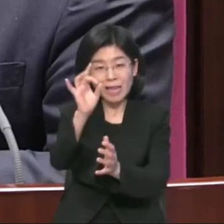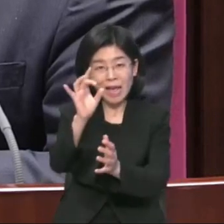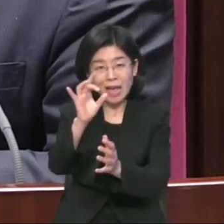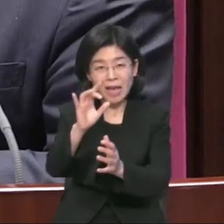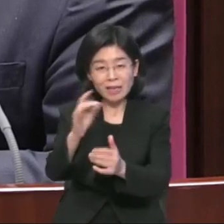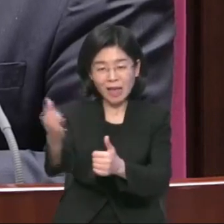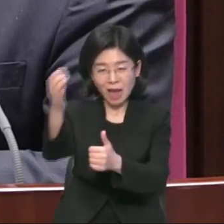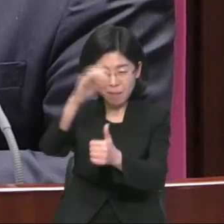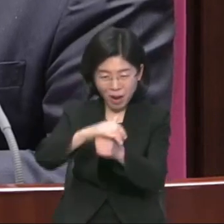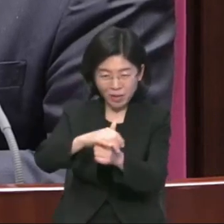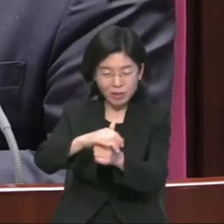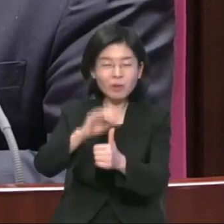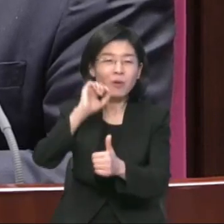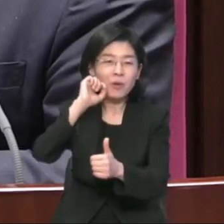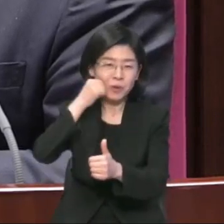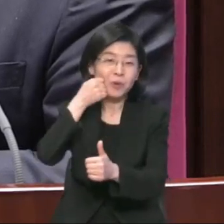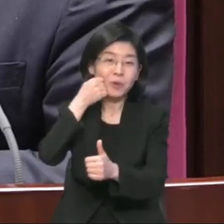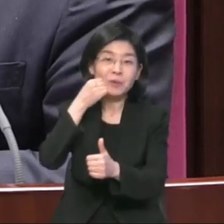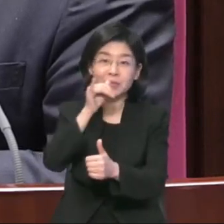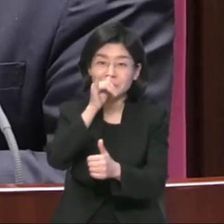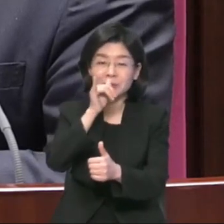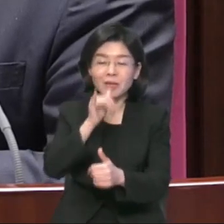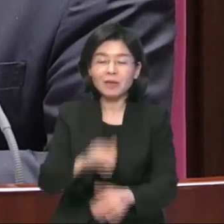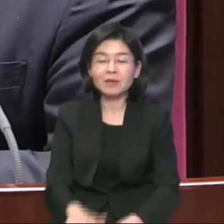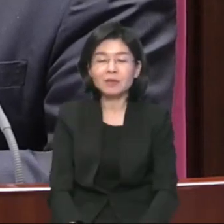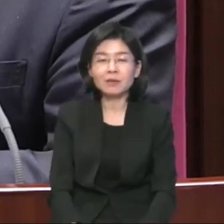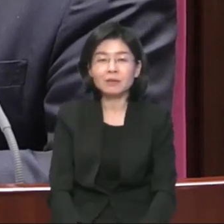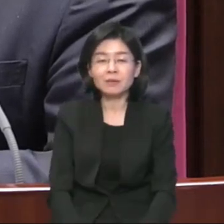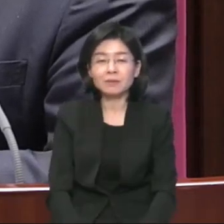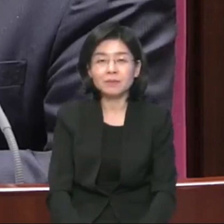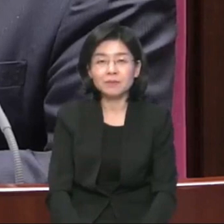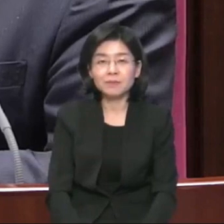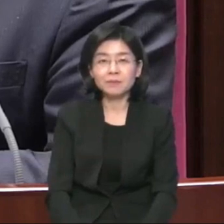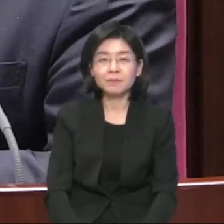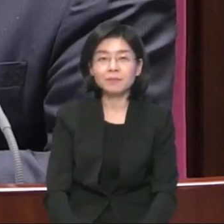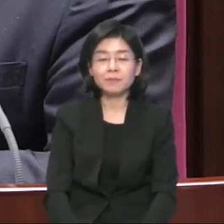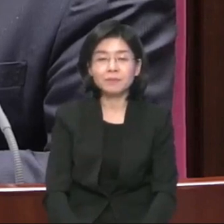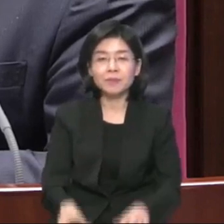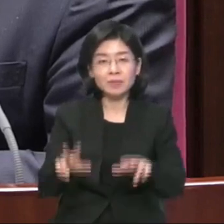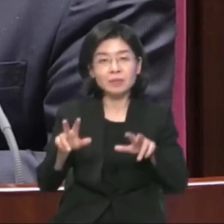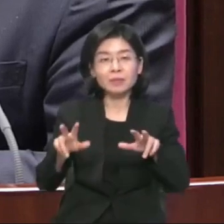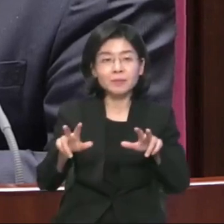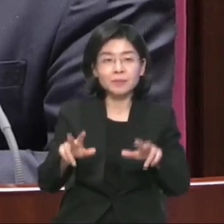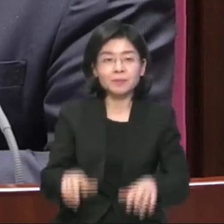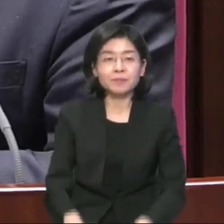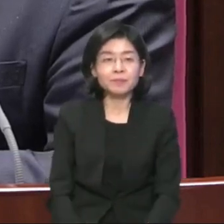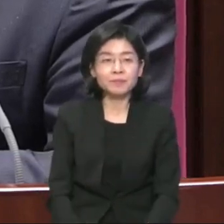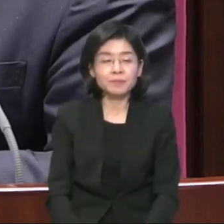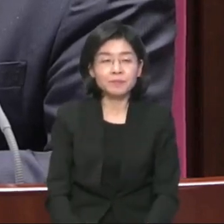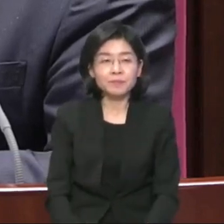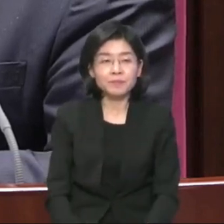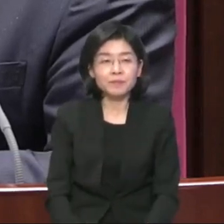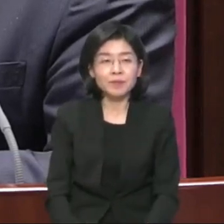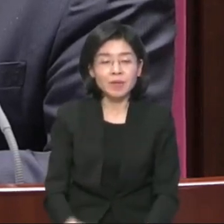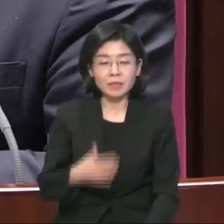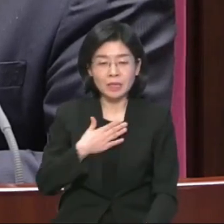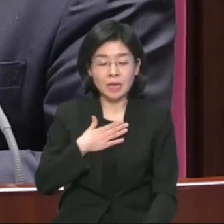다 감당하기 어려운 측면이 있죠. 그래서 현재는 이제 제가